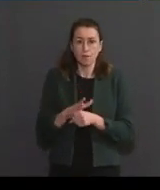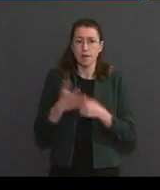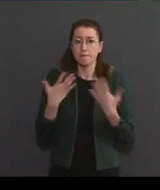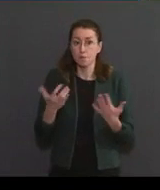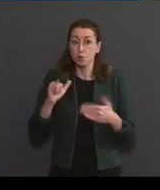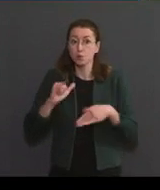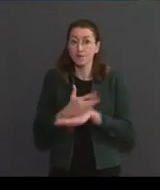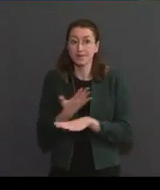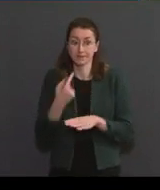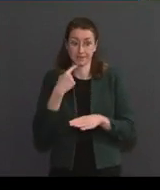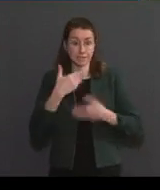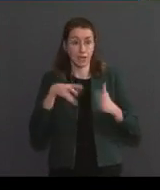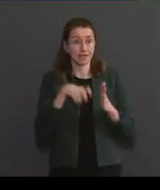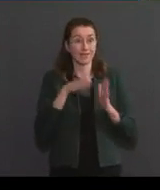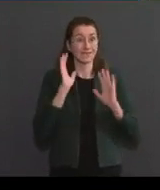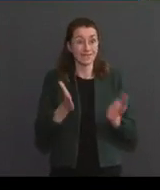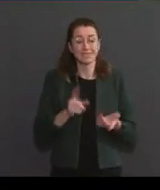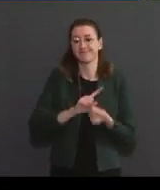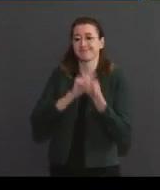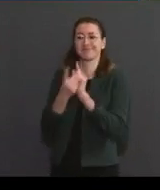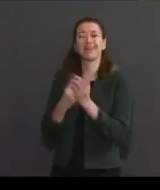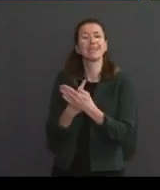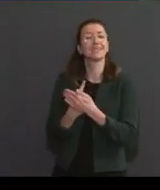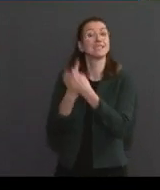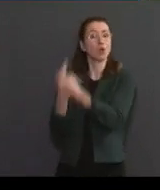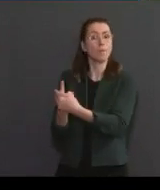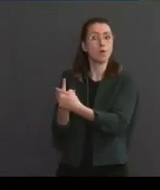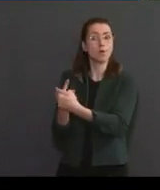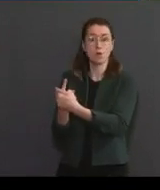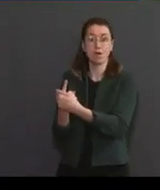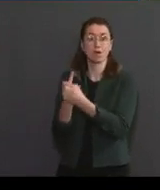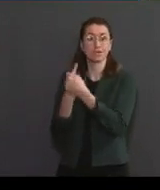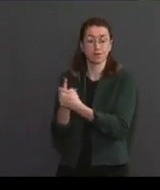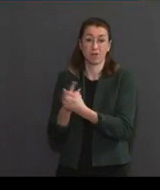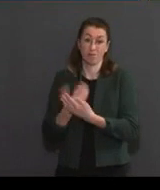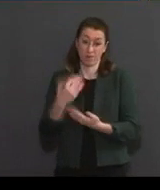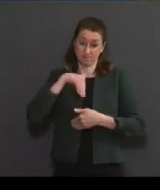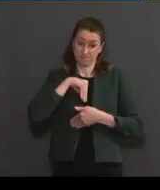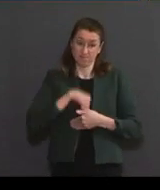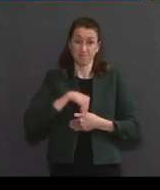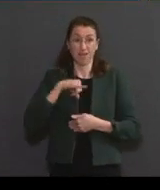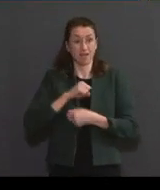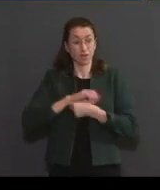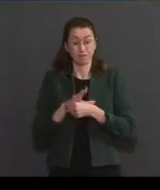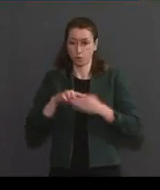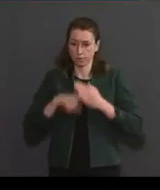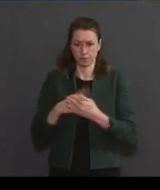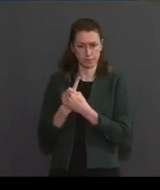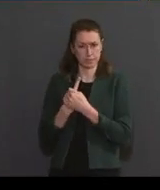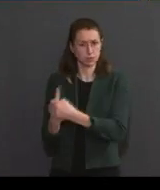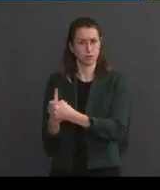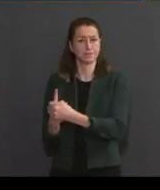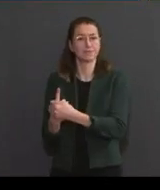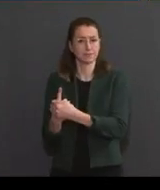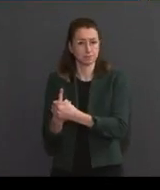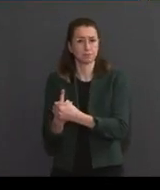vers l'isolement. Vous êtes infecté, vous êtes porteur du virus. Cet isolement va être un isolement de minimum